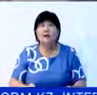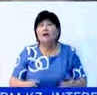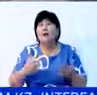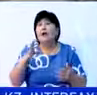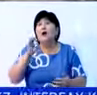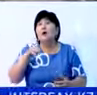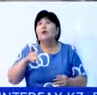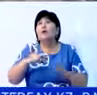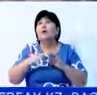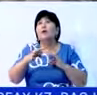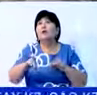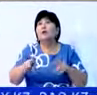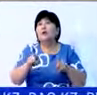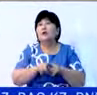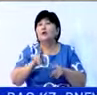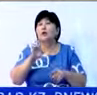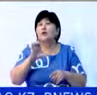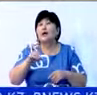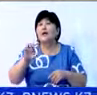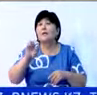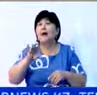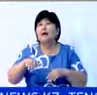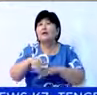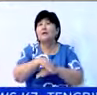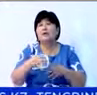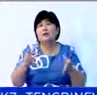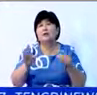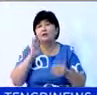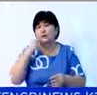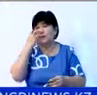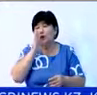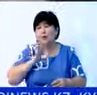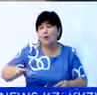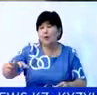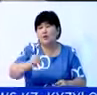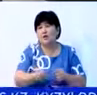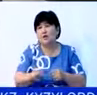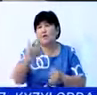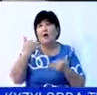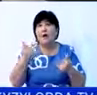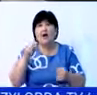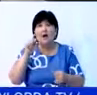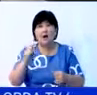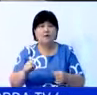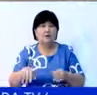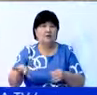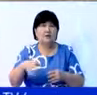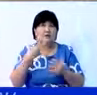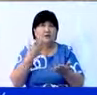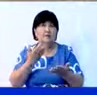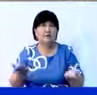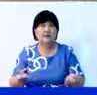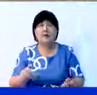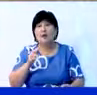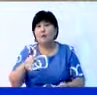Сәулет мөлтек ауданы Қойсары Батыр көшесінің аумағында ызасудан сасық көлшік пайда болған. Қазір оның ізі де білінбейді. Қойсары